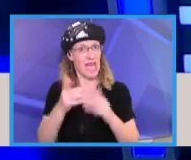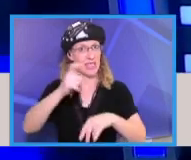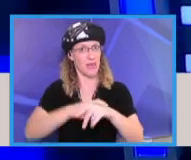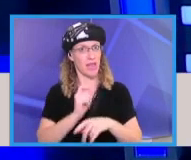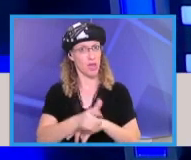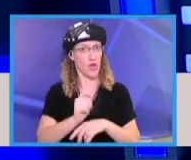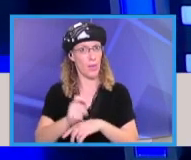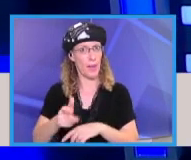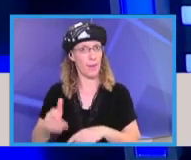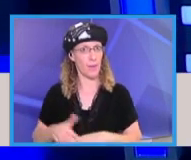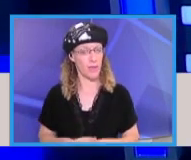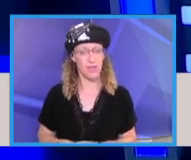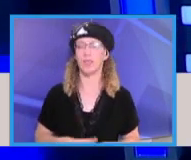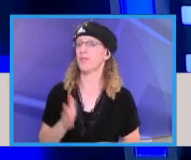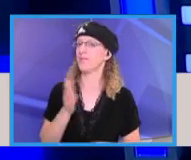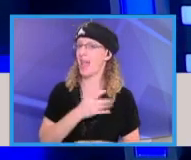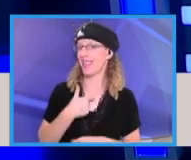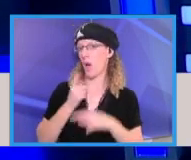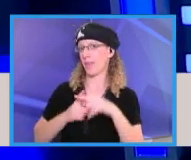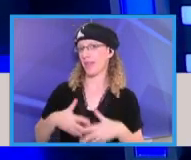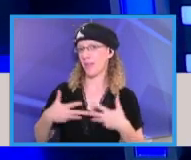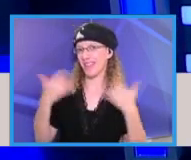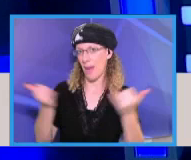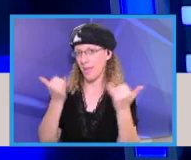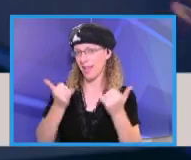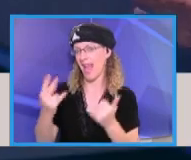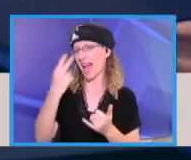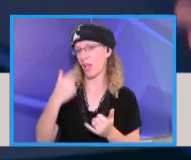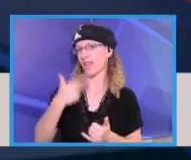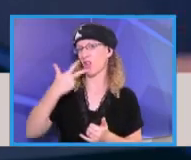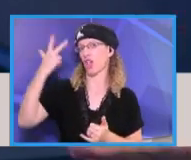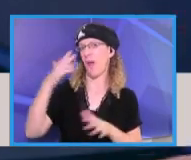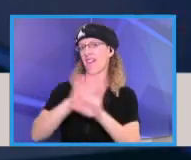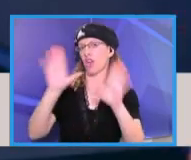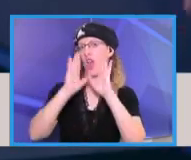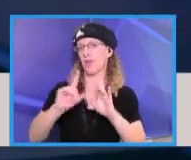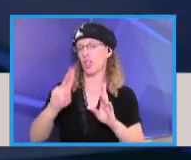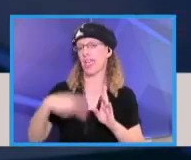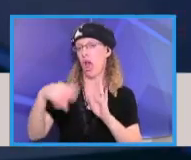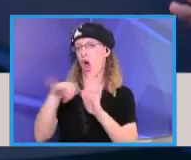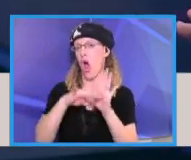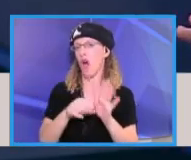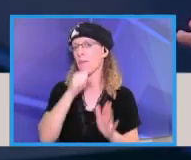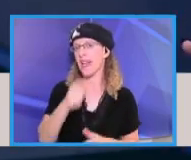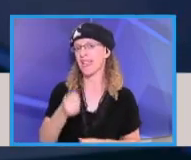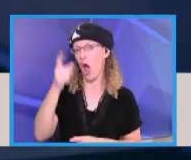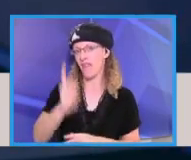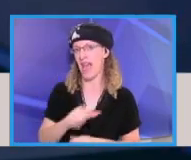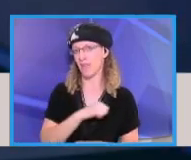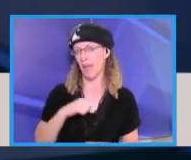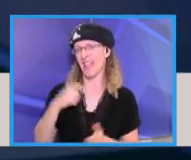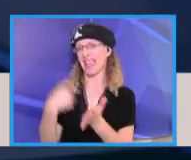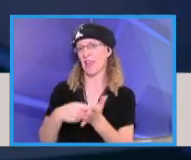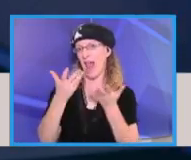זמן הפעול. קודם כל, אני אופטימי תמיד, וראית, גם לפני 3 שנים, אף אחד לא האמין שיהיה חוק פנסיה חובה לעצמאים, דמי לידה